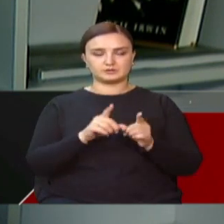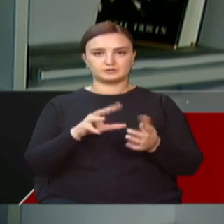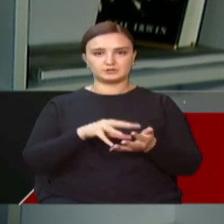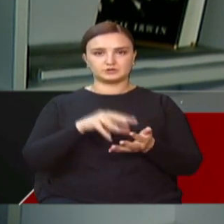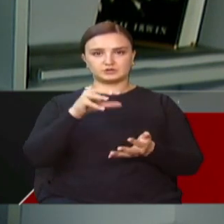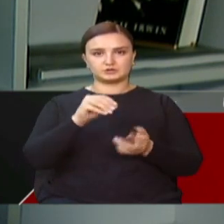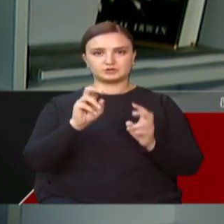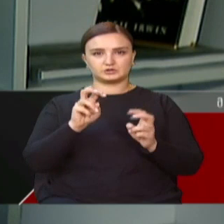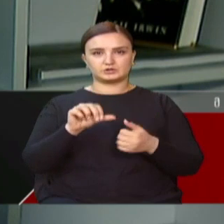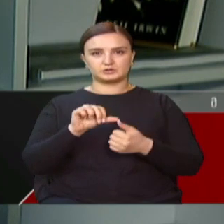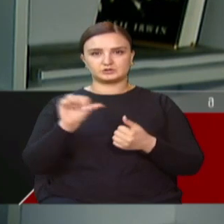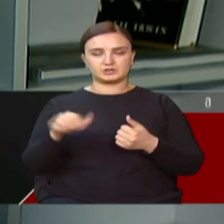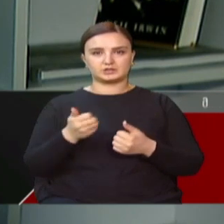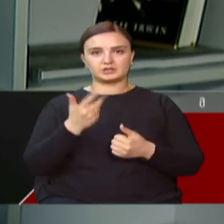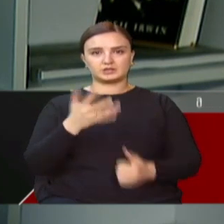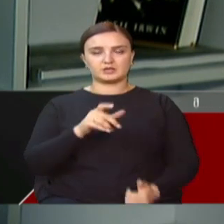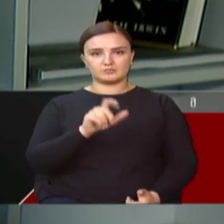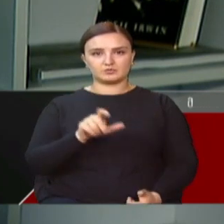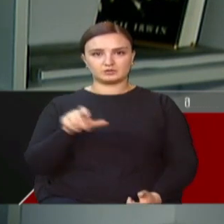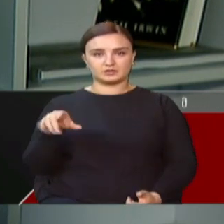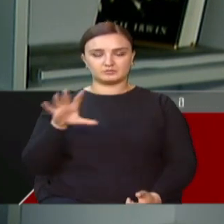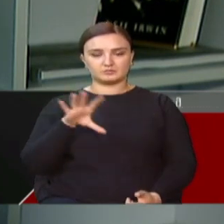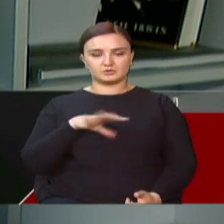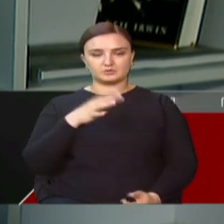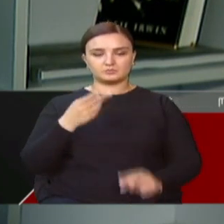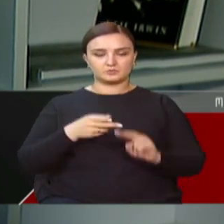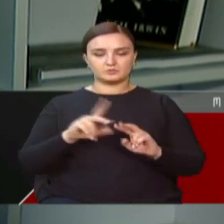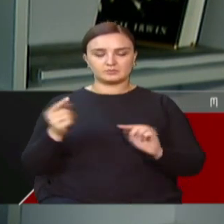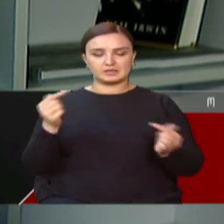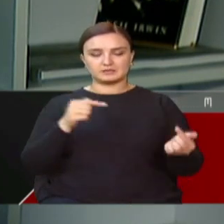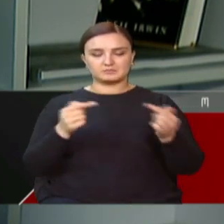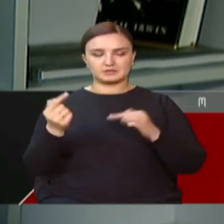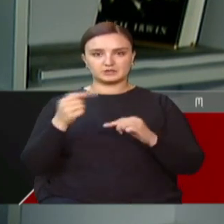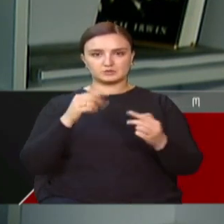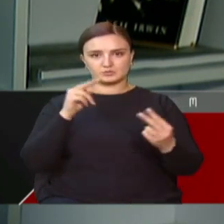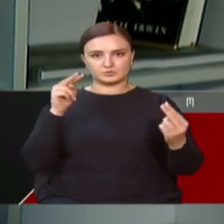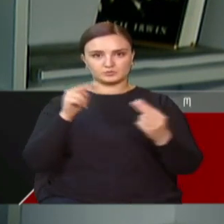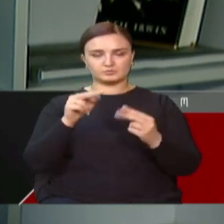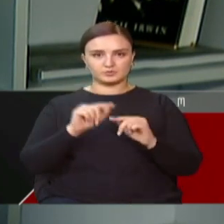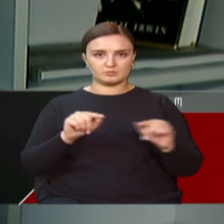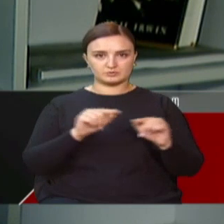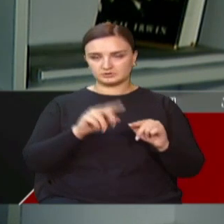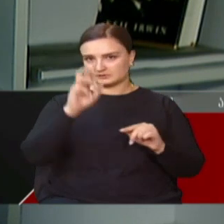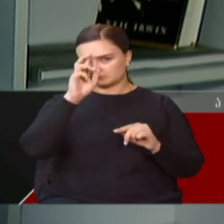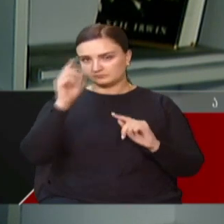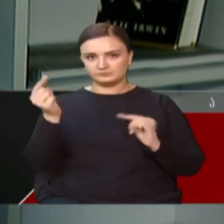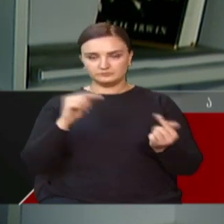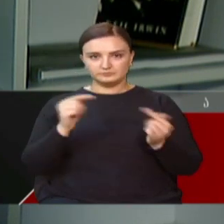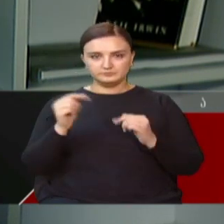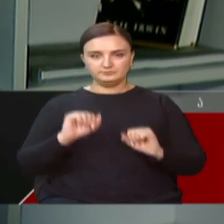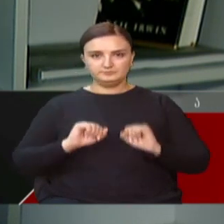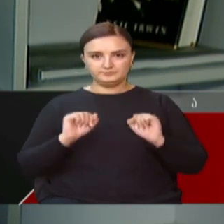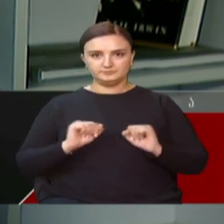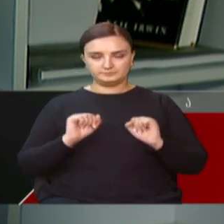გარდა რამდენიმე იყო. აი ესე რომ რაღაცნაირად ერთმანეთს უყურებდნენ ოპოზიცია და ხელისუფლება,